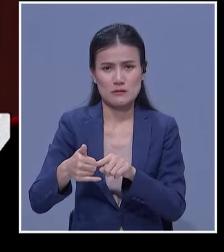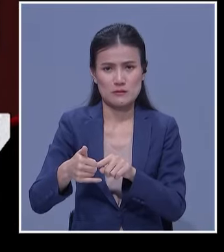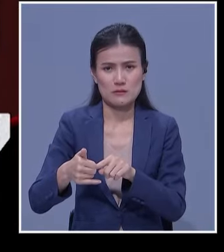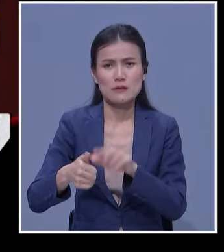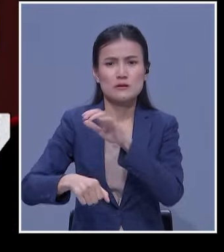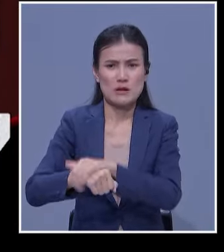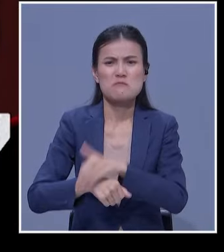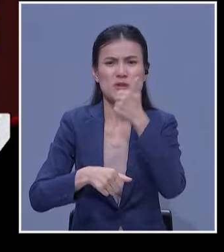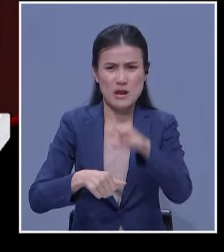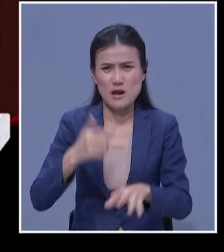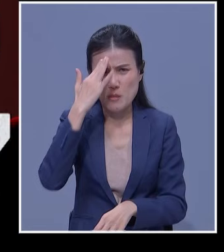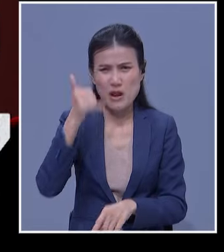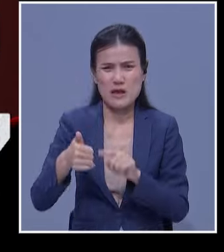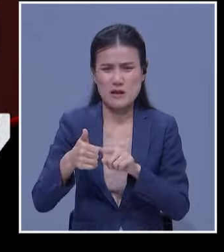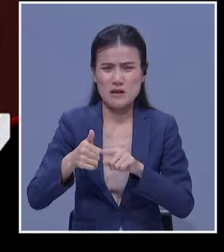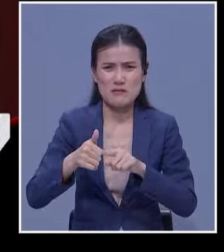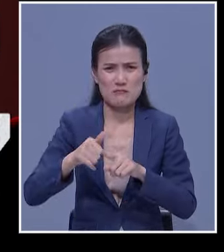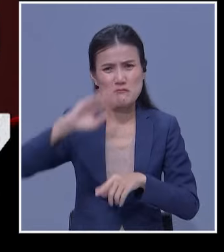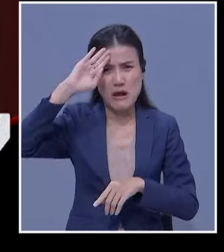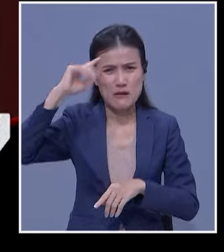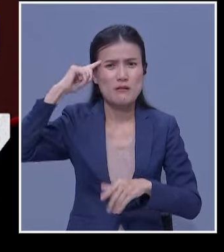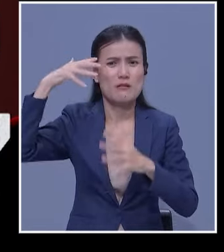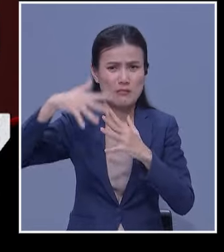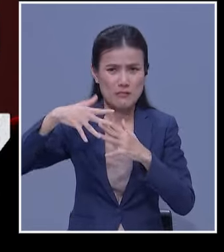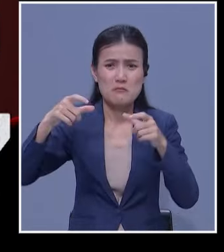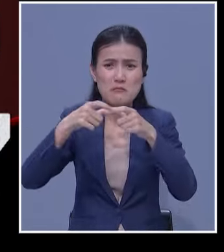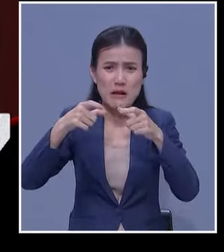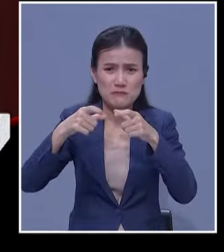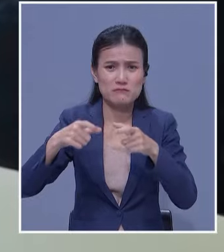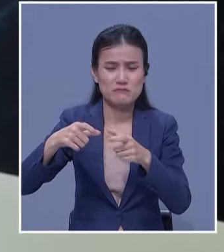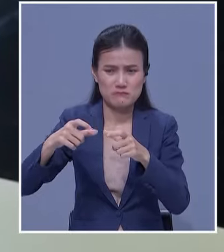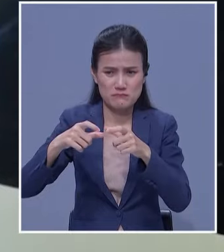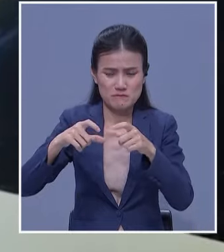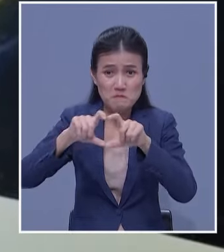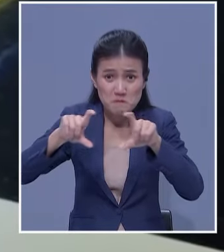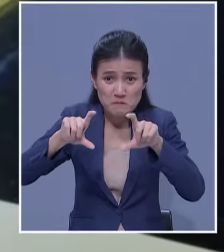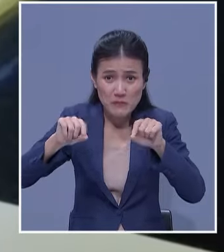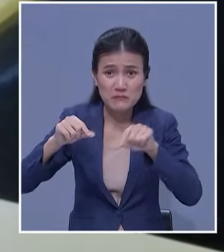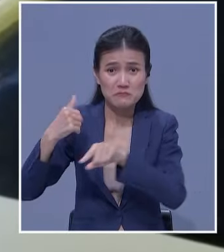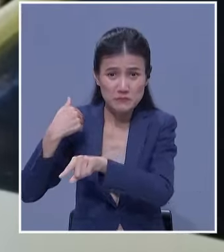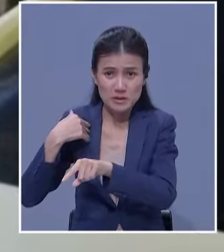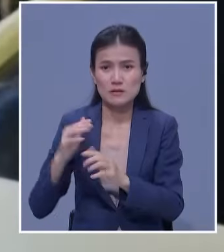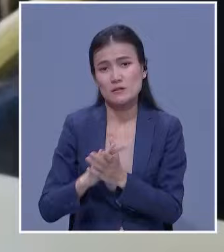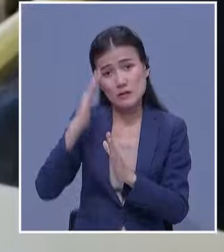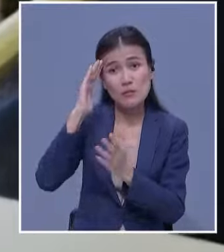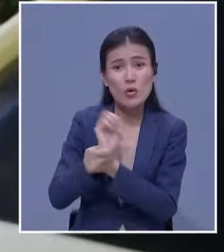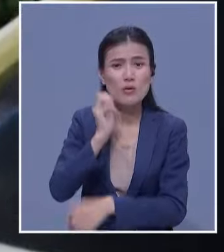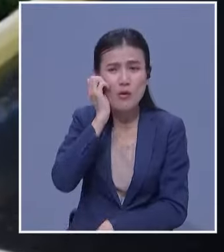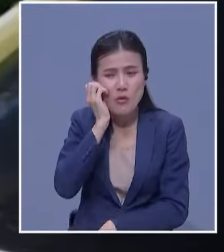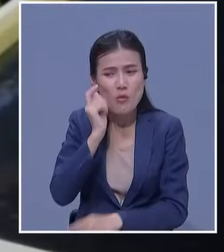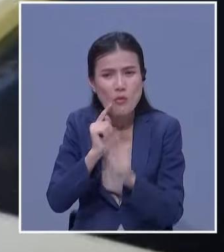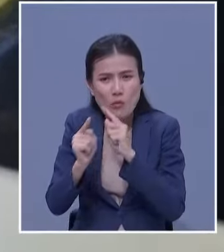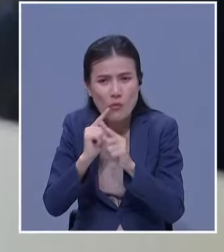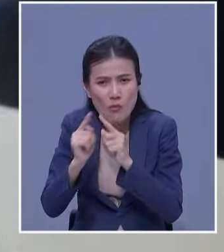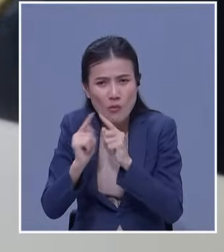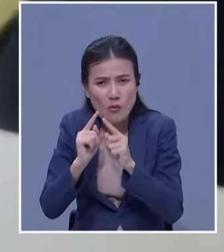อะค่ะทางเจ้าหน้าที่ตำรวจสายตรวจนะคะก็โทรศัพท์พูดคุยเจรจากับผู้ก่อเหตุอยู่นานเลยแต่ก็ไม่ออกมาจากบ้าน